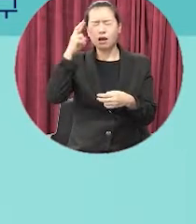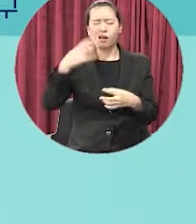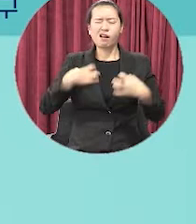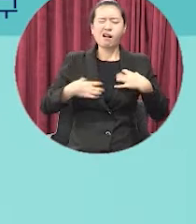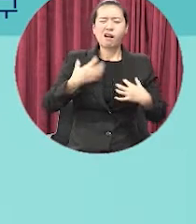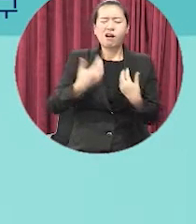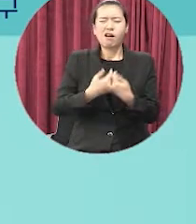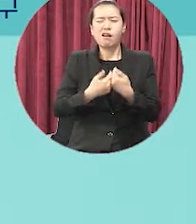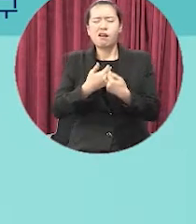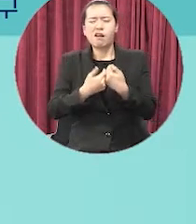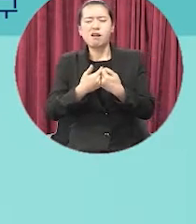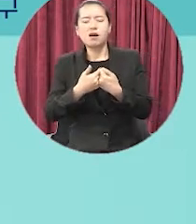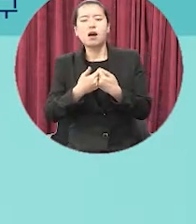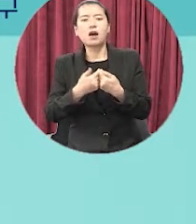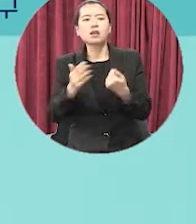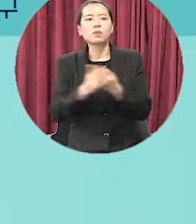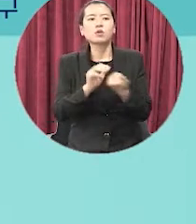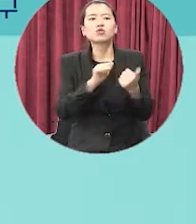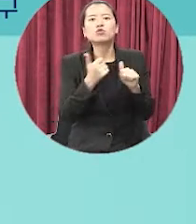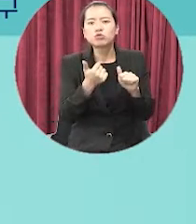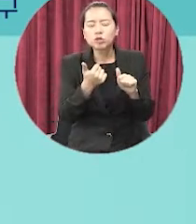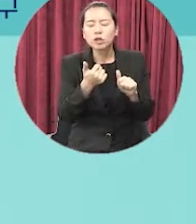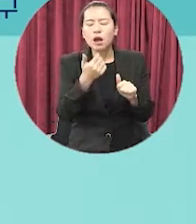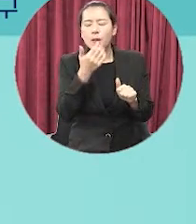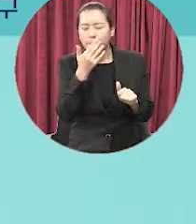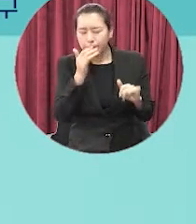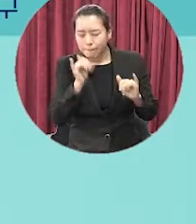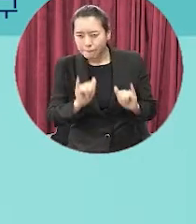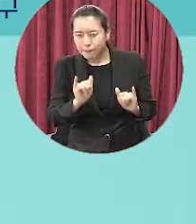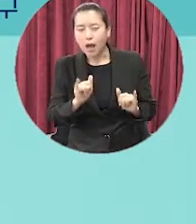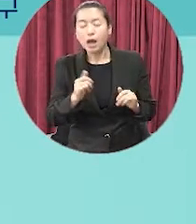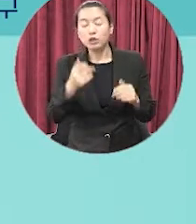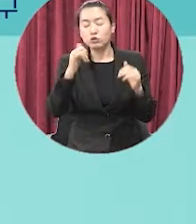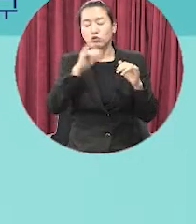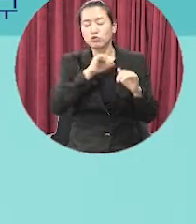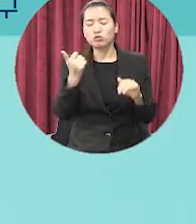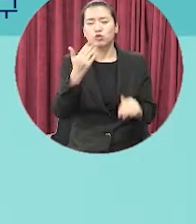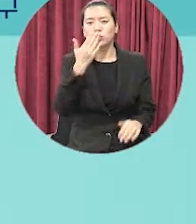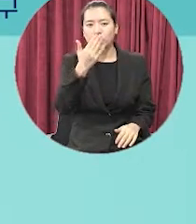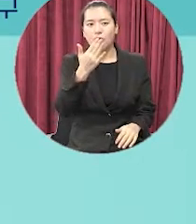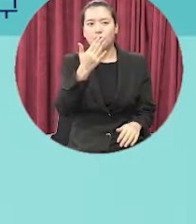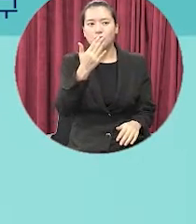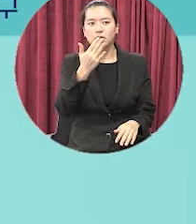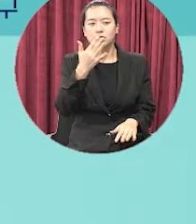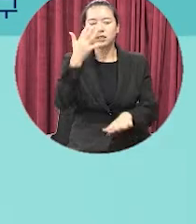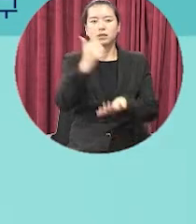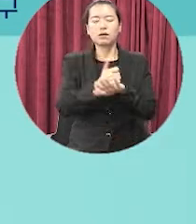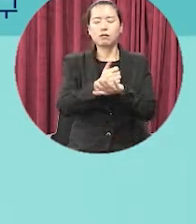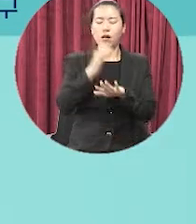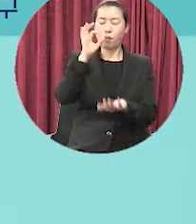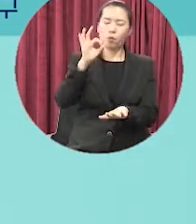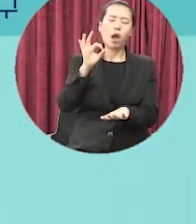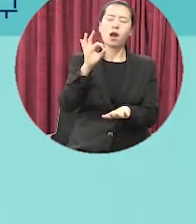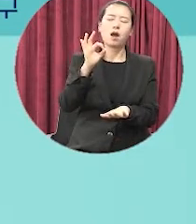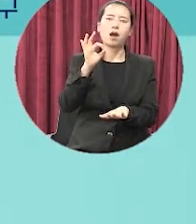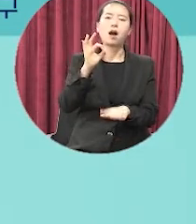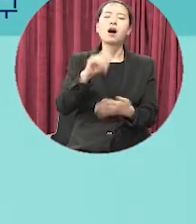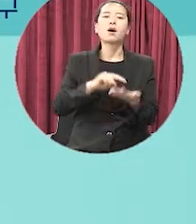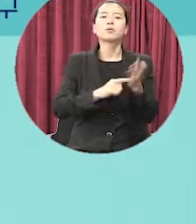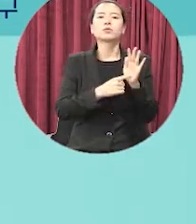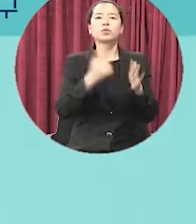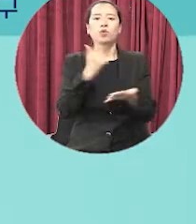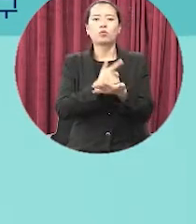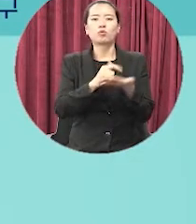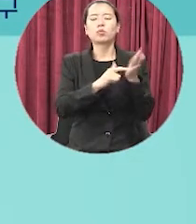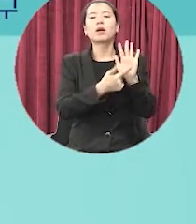올라간다는 것을 제가 어 차 다 내고 이제 좀 논문을 이제 4 매드 아카이브를 통해서 팝을 실 했거든요 급하게